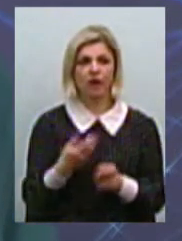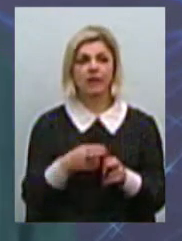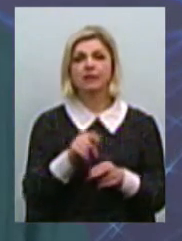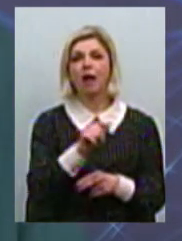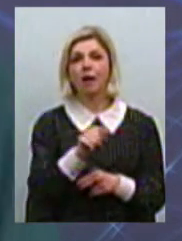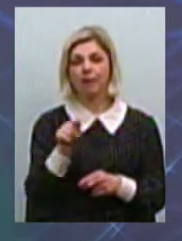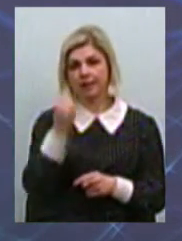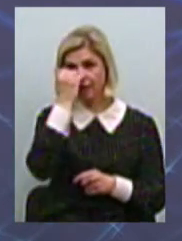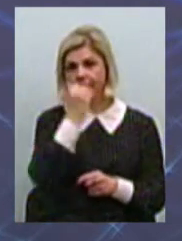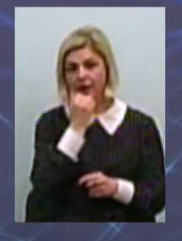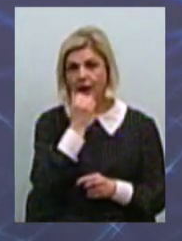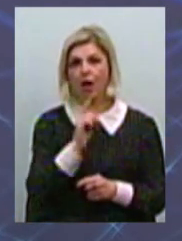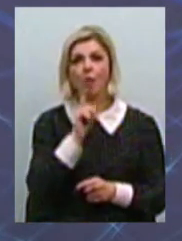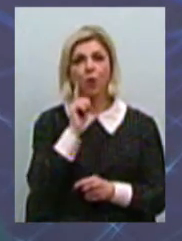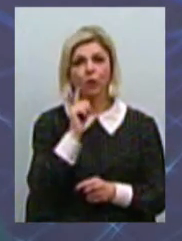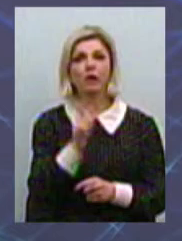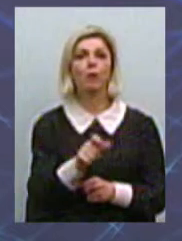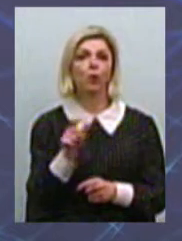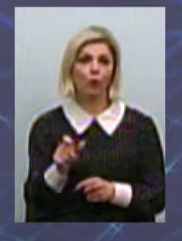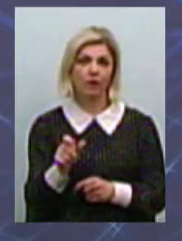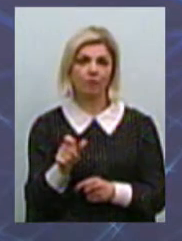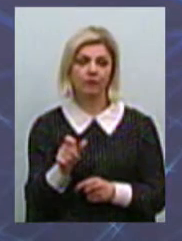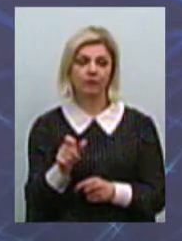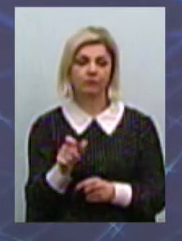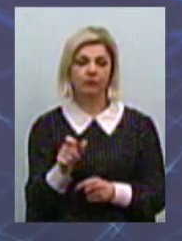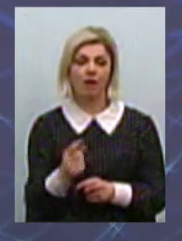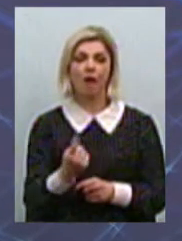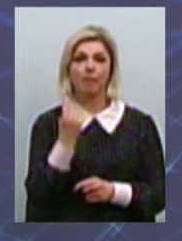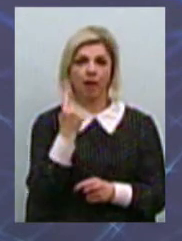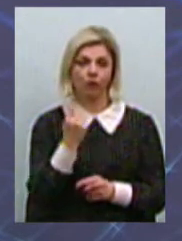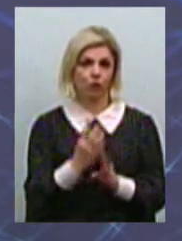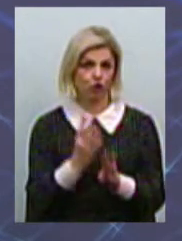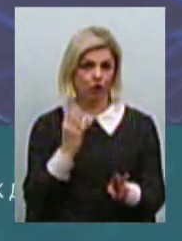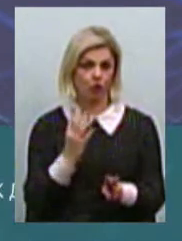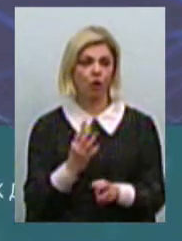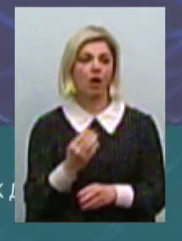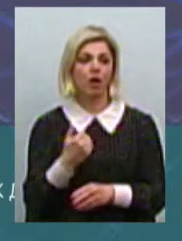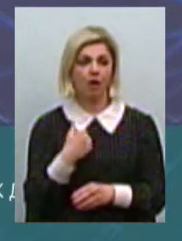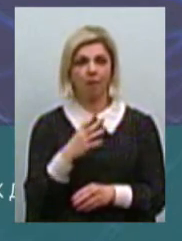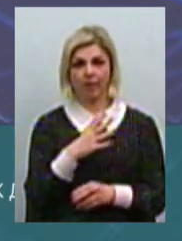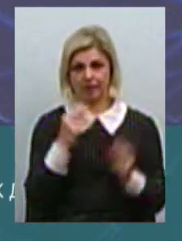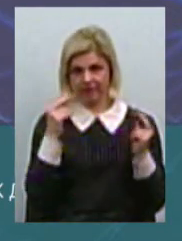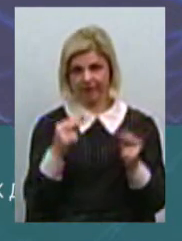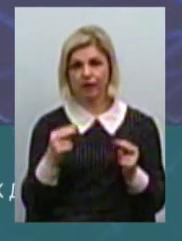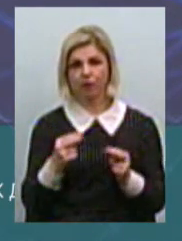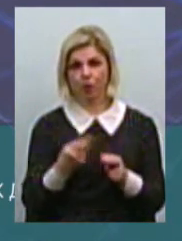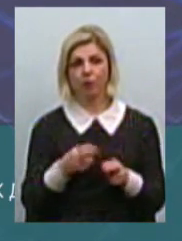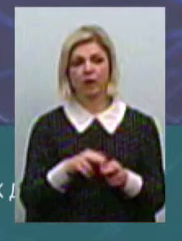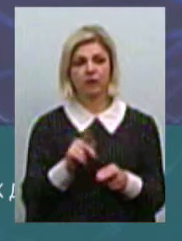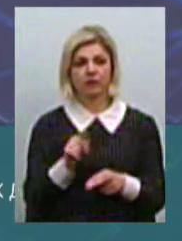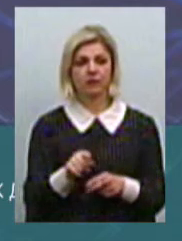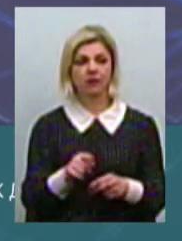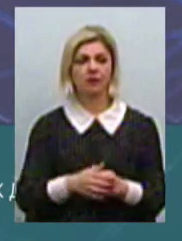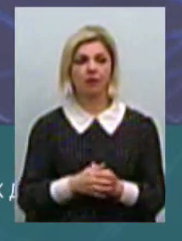завдяки молодим людям, в першу чергу, я був свідком цих